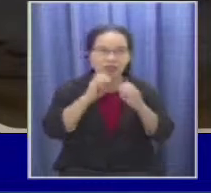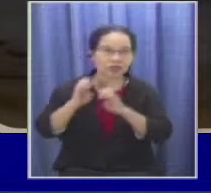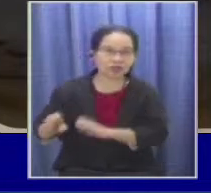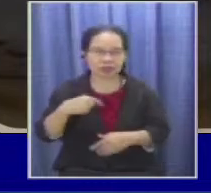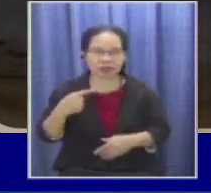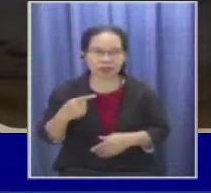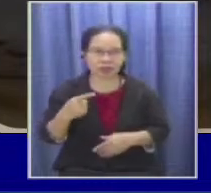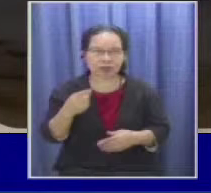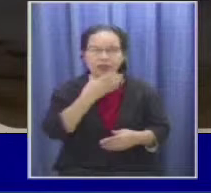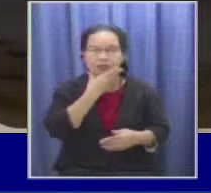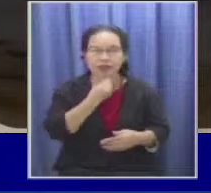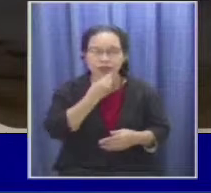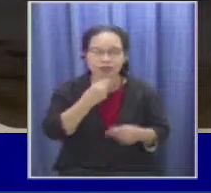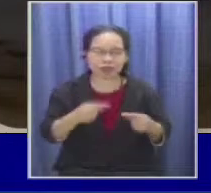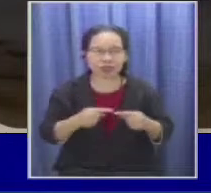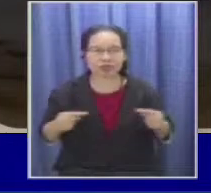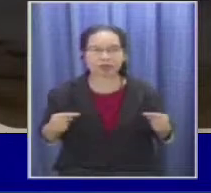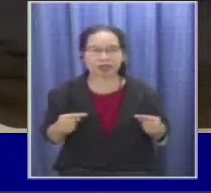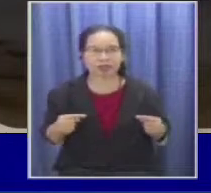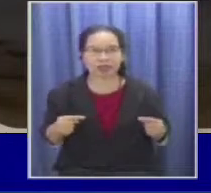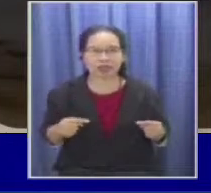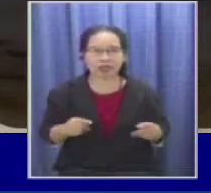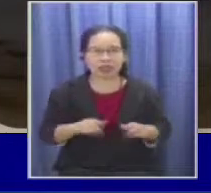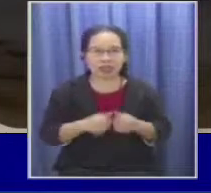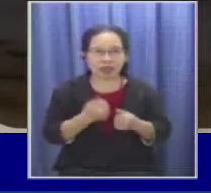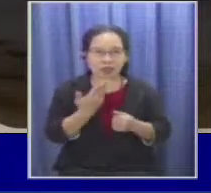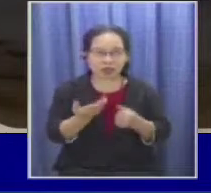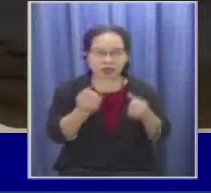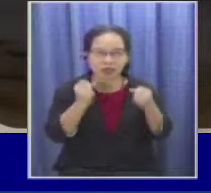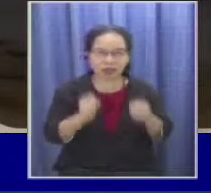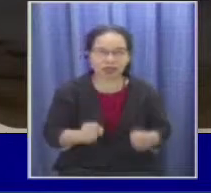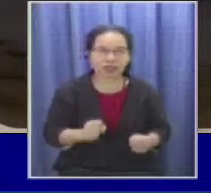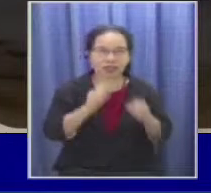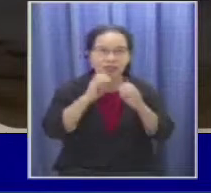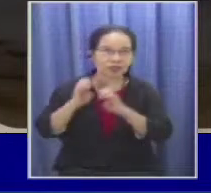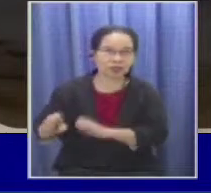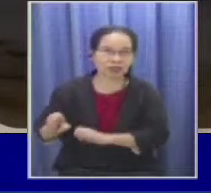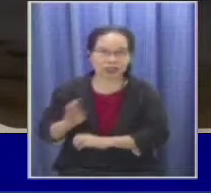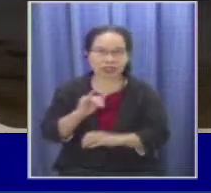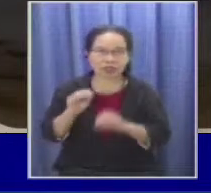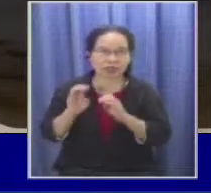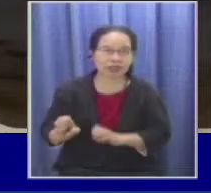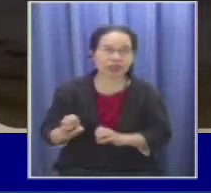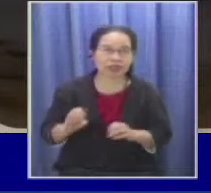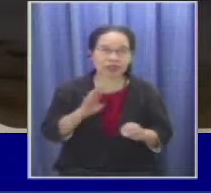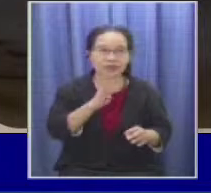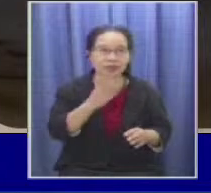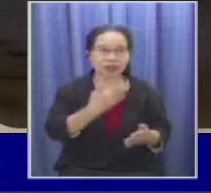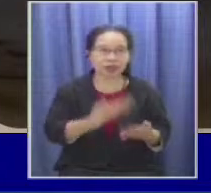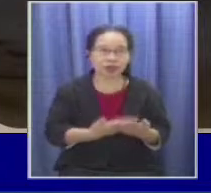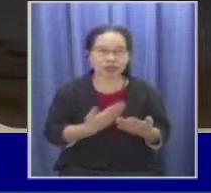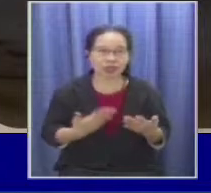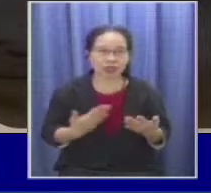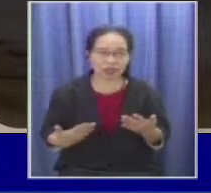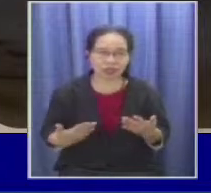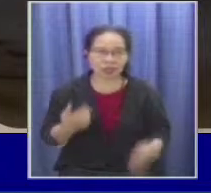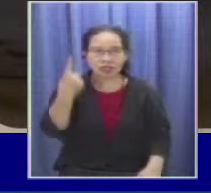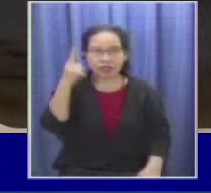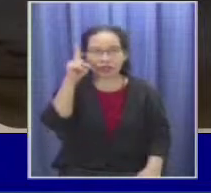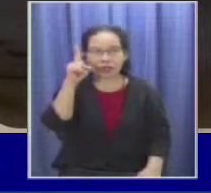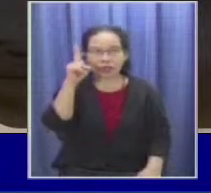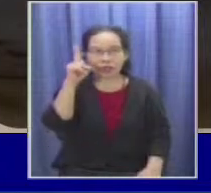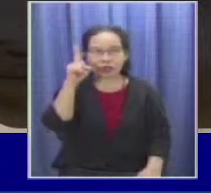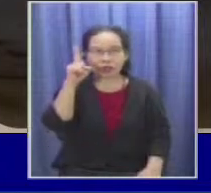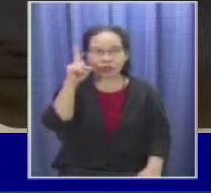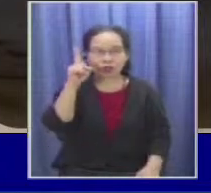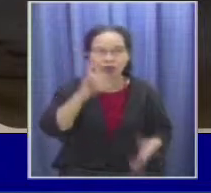Yudafo wɔyɛ natamfo no no moyɛ abɔnefo mobɛyɛ dan atumi aka nsempa na de aya akoma ma abusuo no